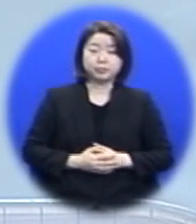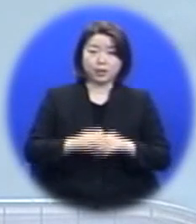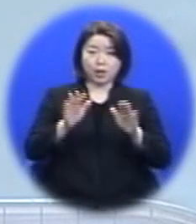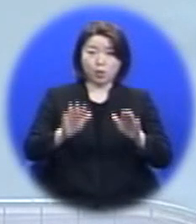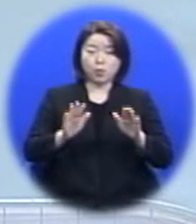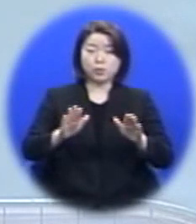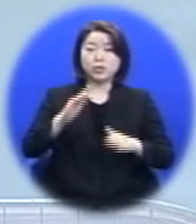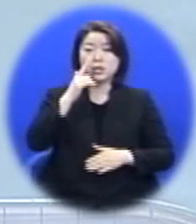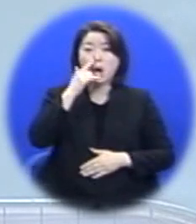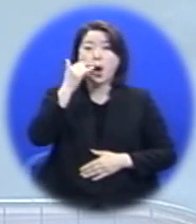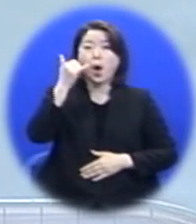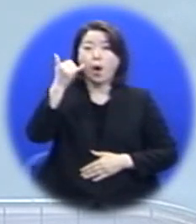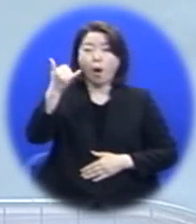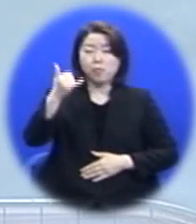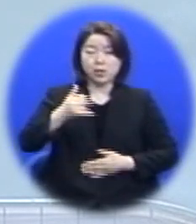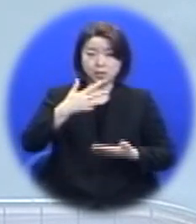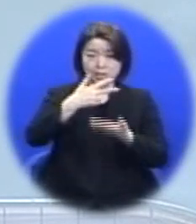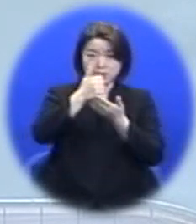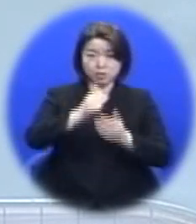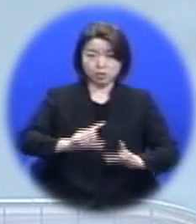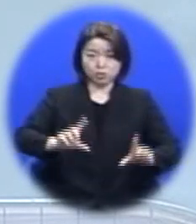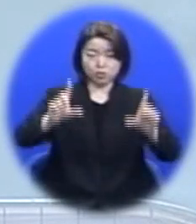오늘은 어버이 주일이라